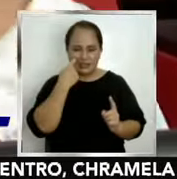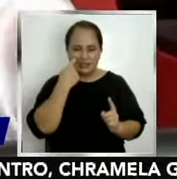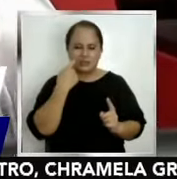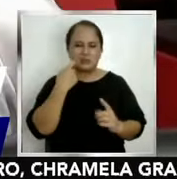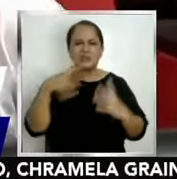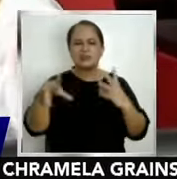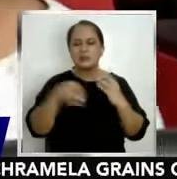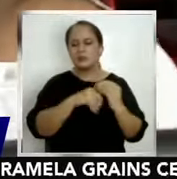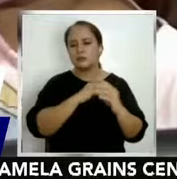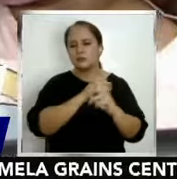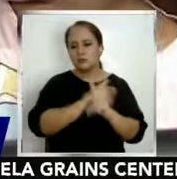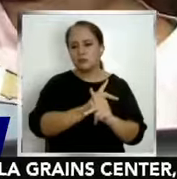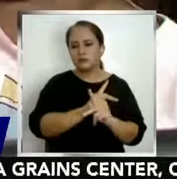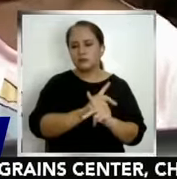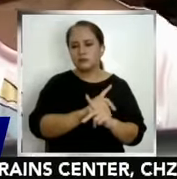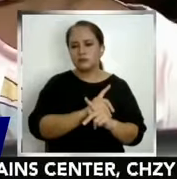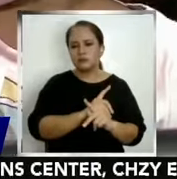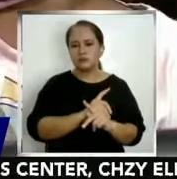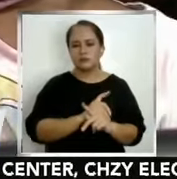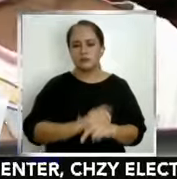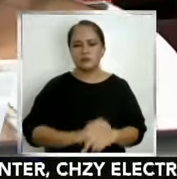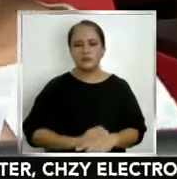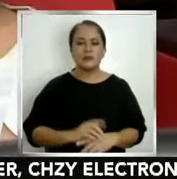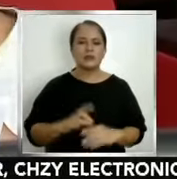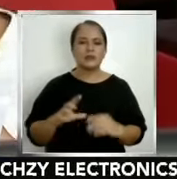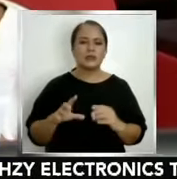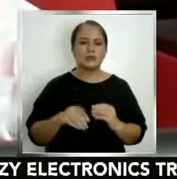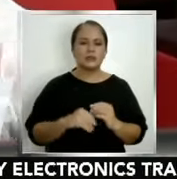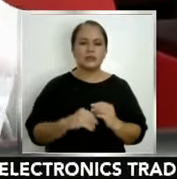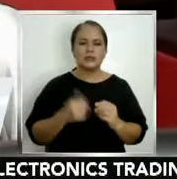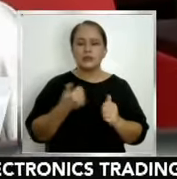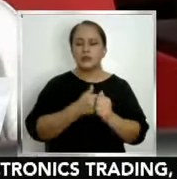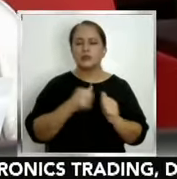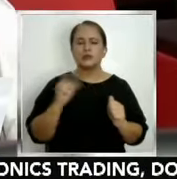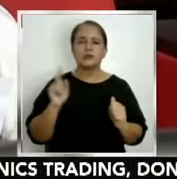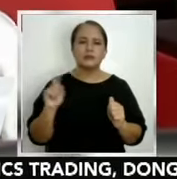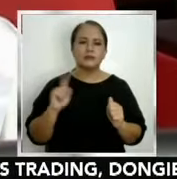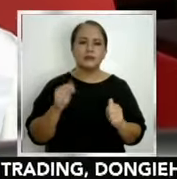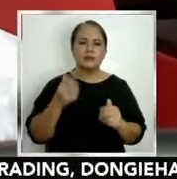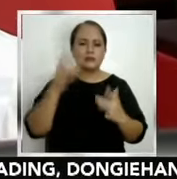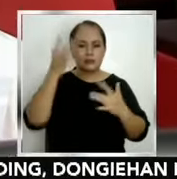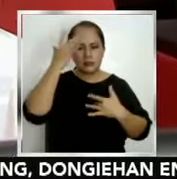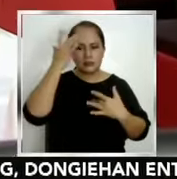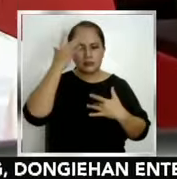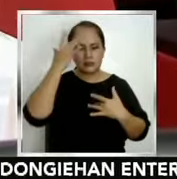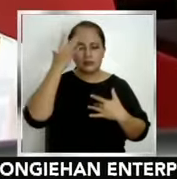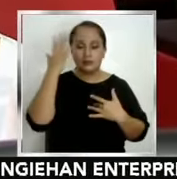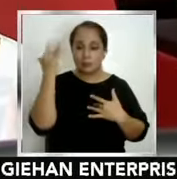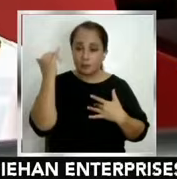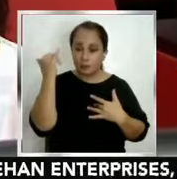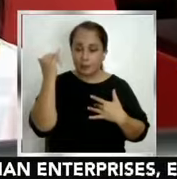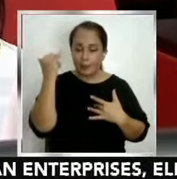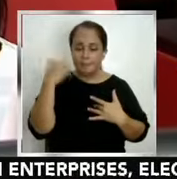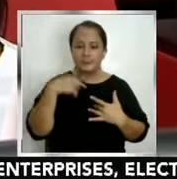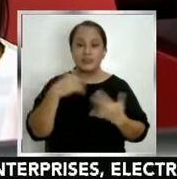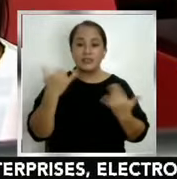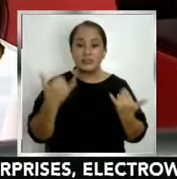po. Tsaka iwas sakit na din po kasi sa panahon po